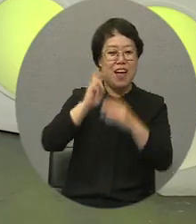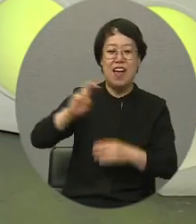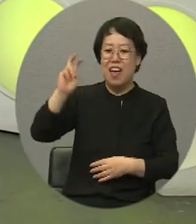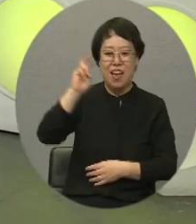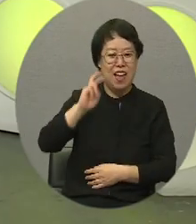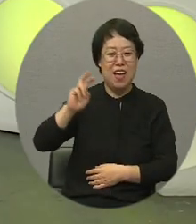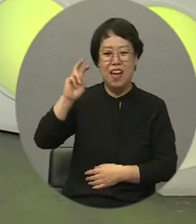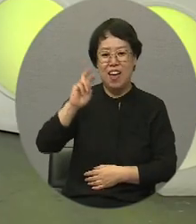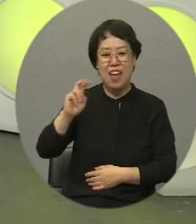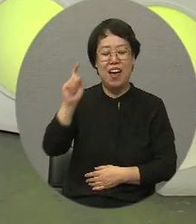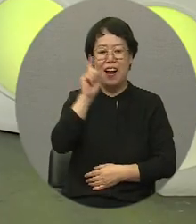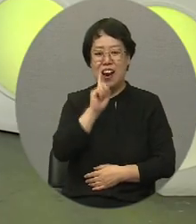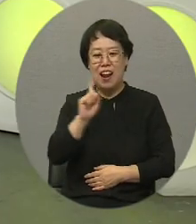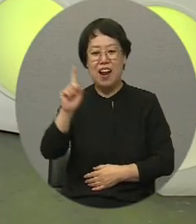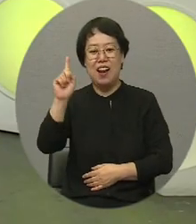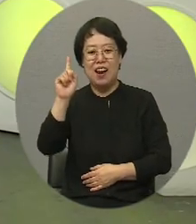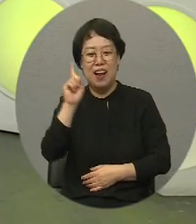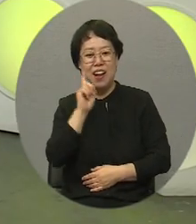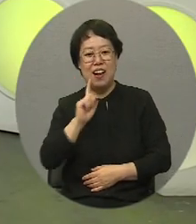라라랄라 라라랄라